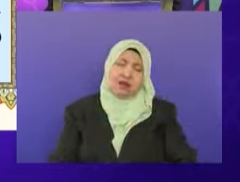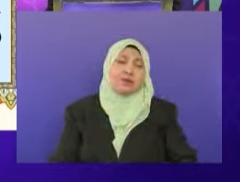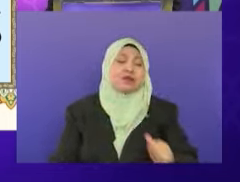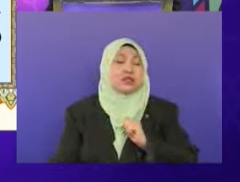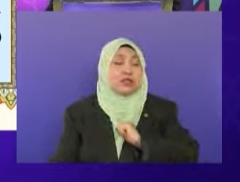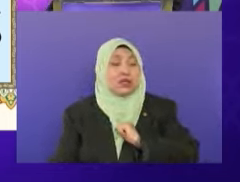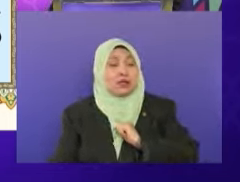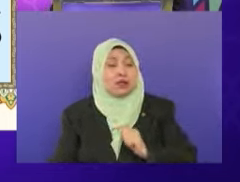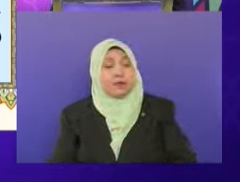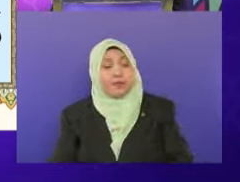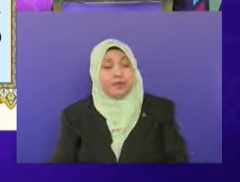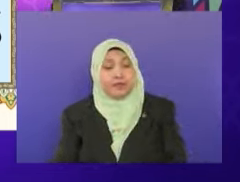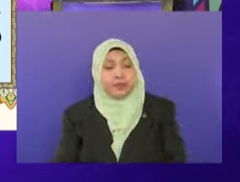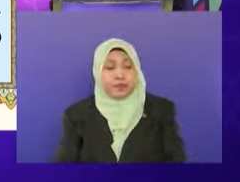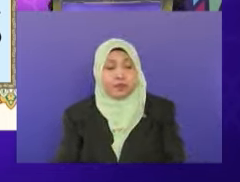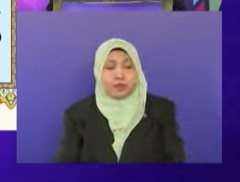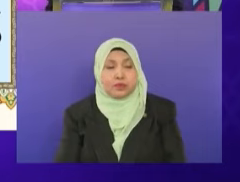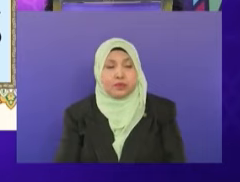يظلمون.